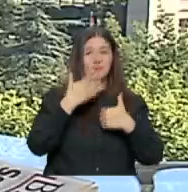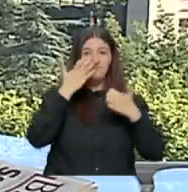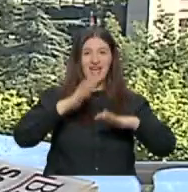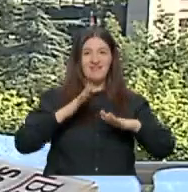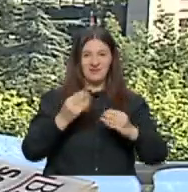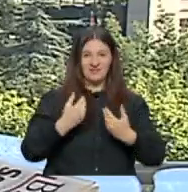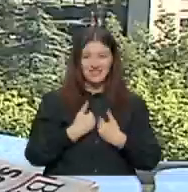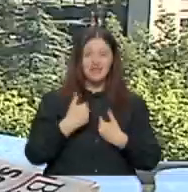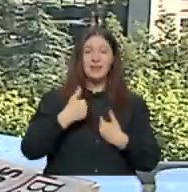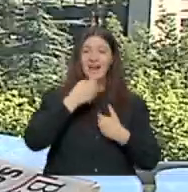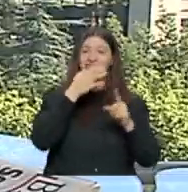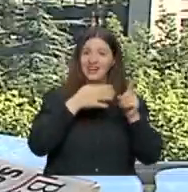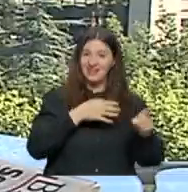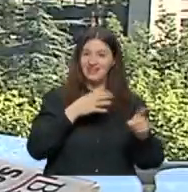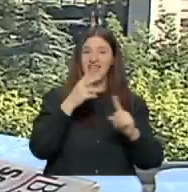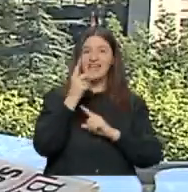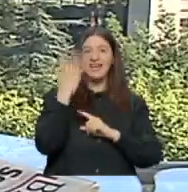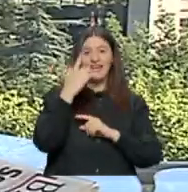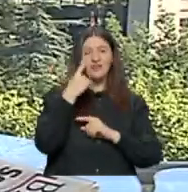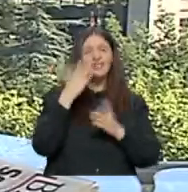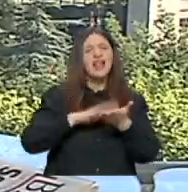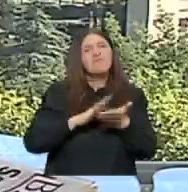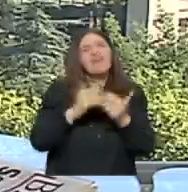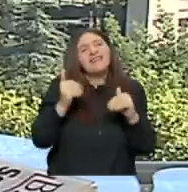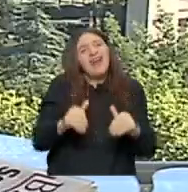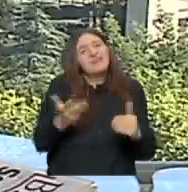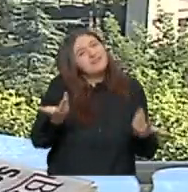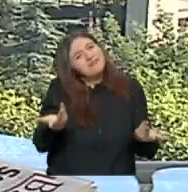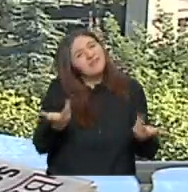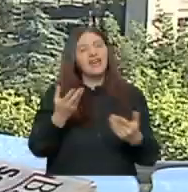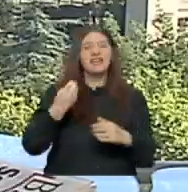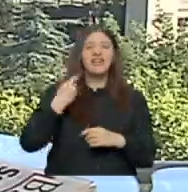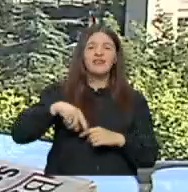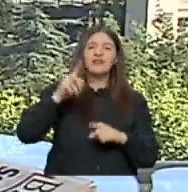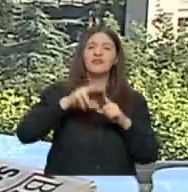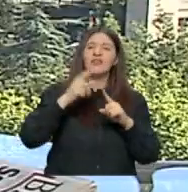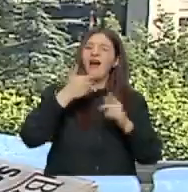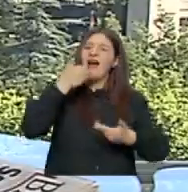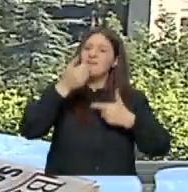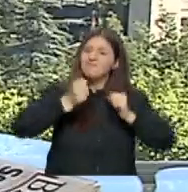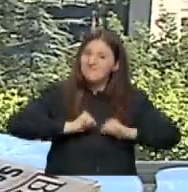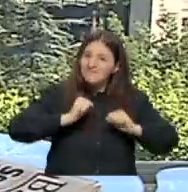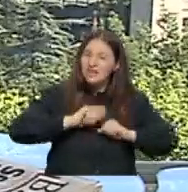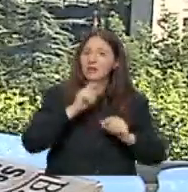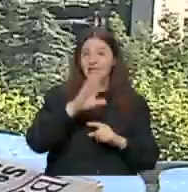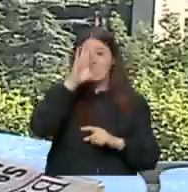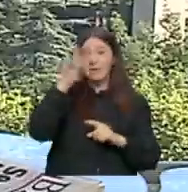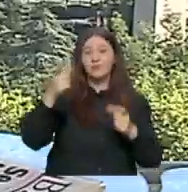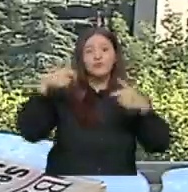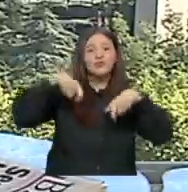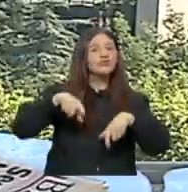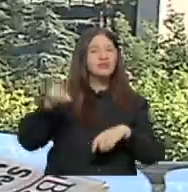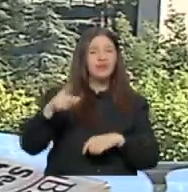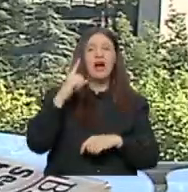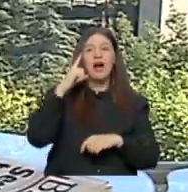bekliyor olacağız. Ben Ankara'dan İlker Karagöz elimden geldiğince yeni günün notlarını aktarmaya gayret ederken İstanbul stüdyomuzda